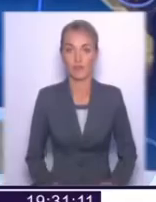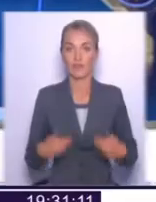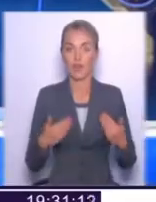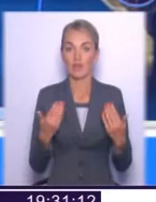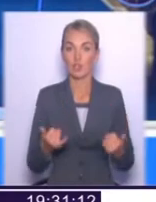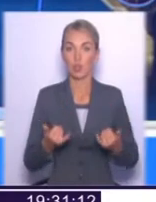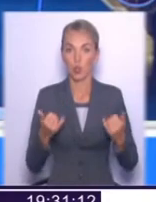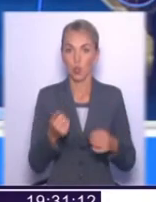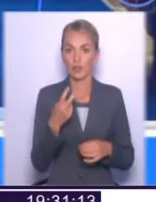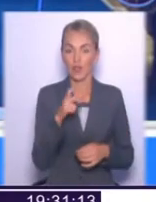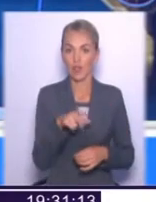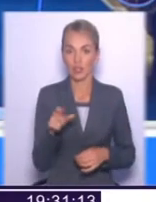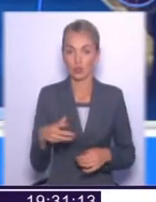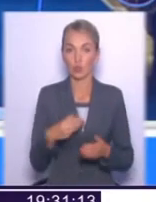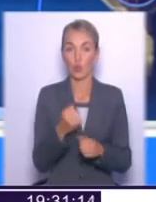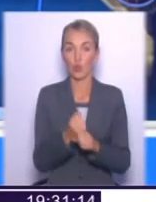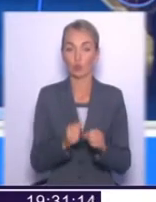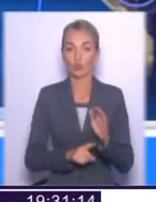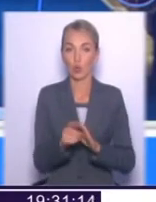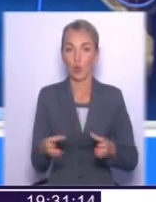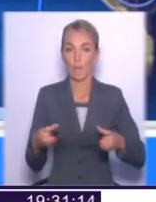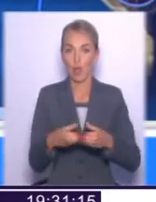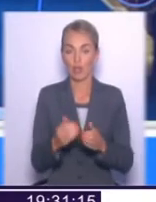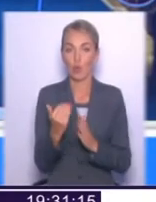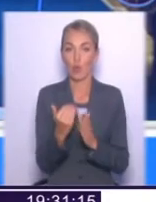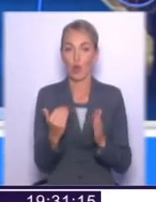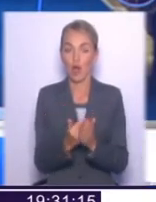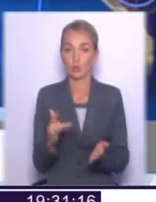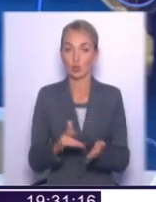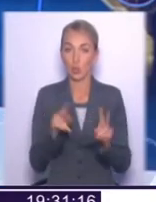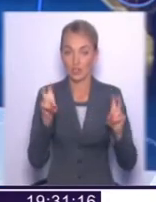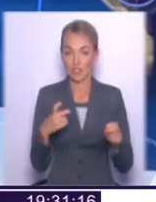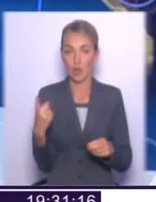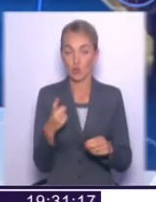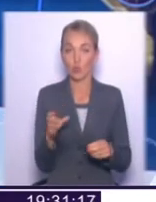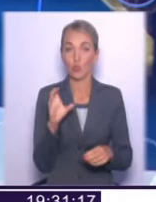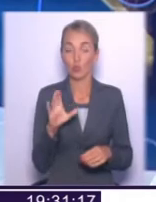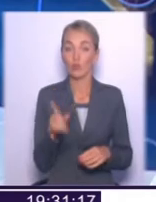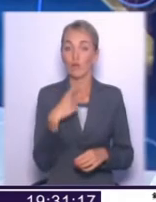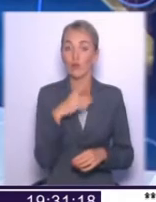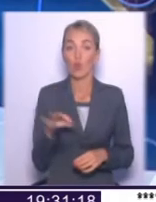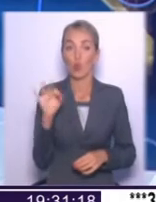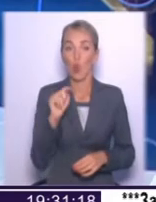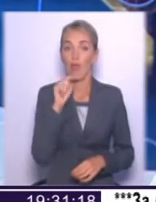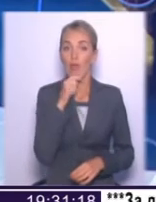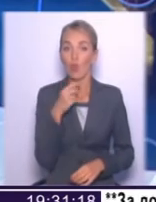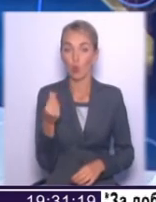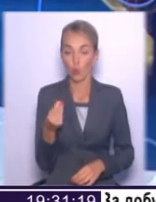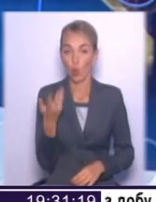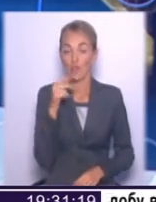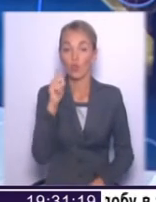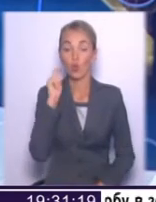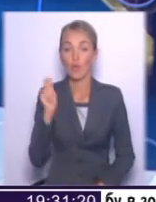Вітаю вас, шановні глядачі. Свою роботу розпочинає команда програми «Столиця». У першому сьогоднішньому блоці ми будемо говорити про економіку. Коли в